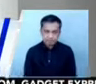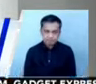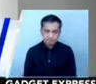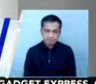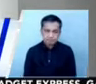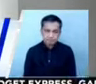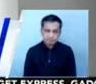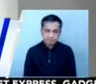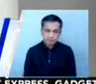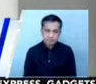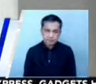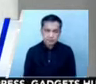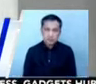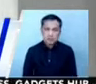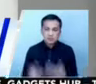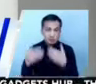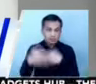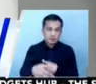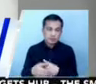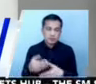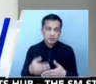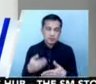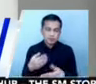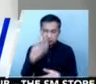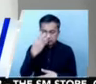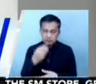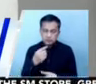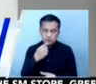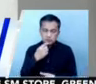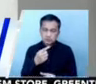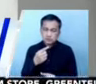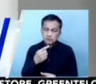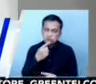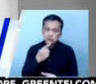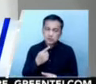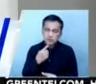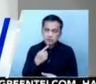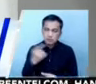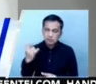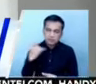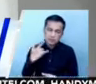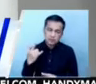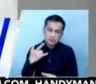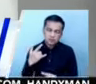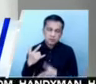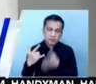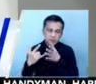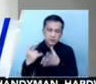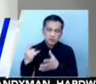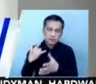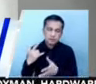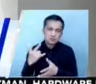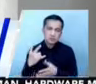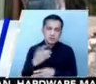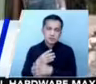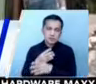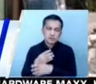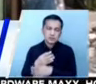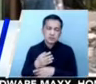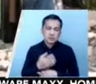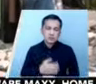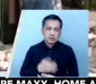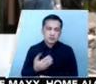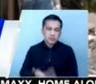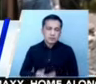Yung gabi na bago siya matulog, sabi niya pa sa akin, mahal kita, mami. I love you. Ingatan mo si baby, ha?